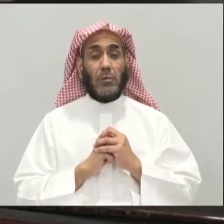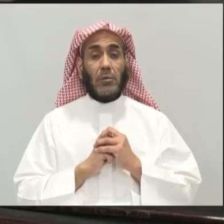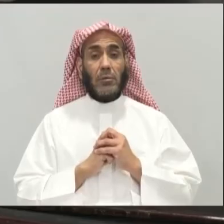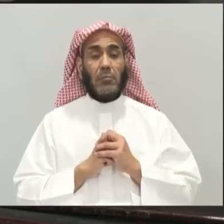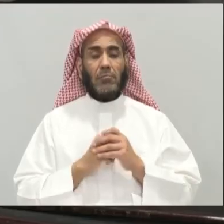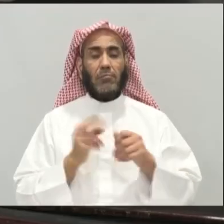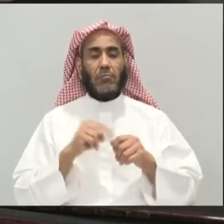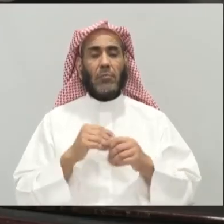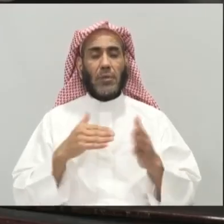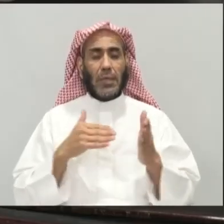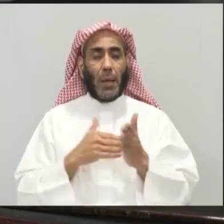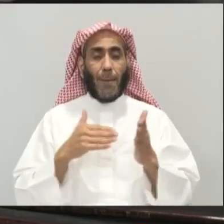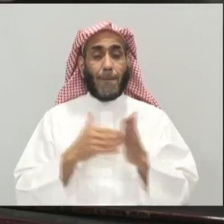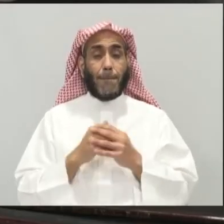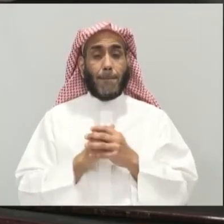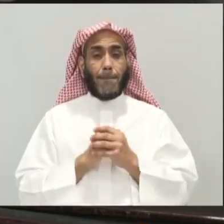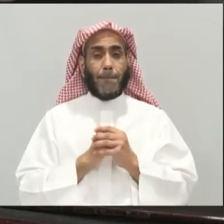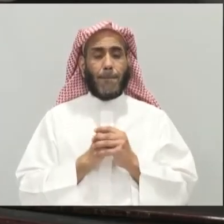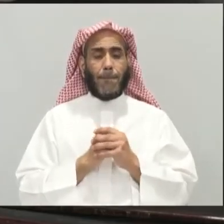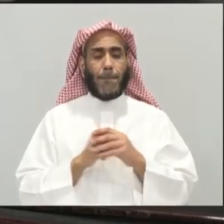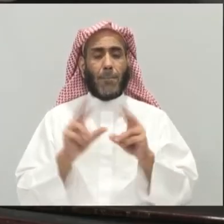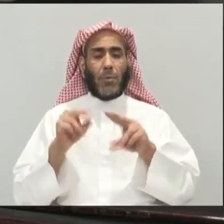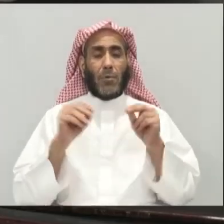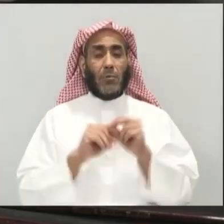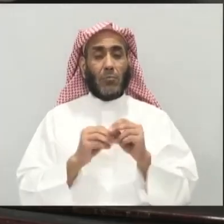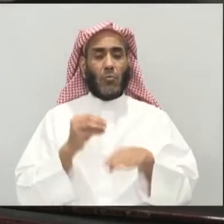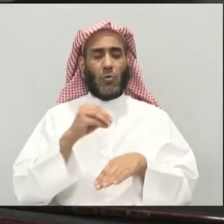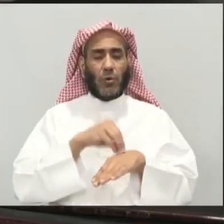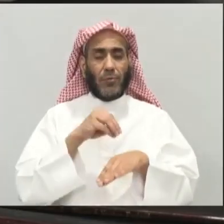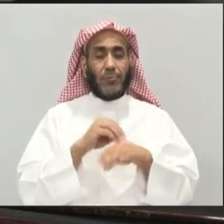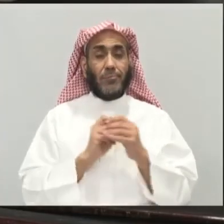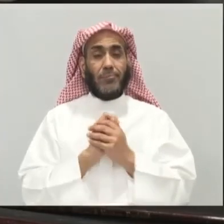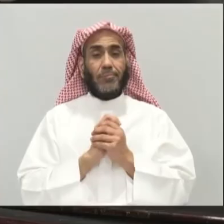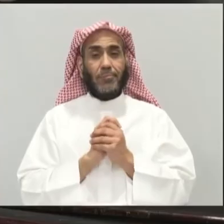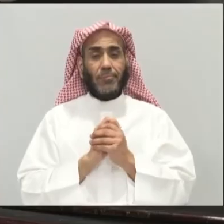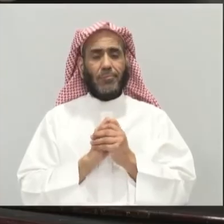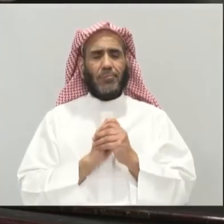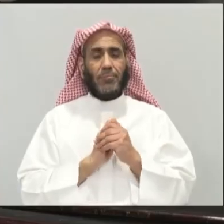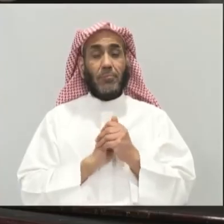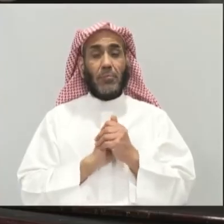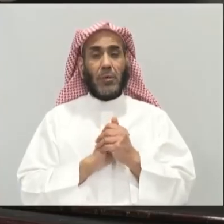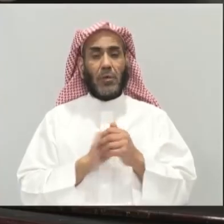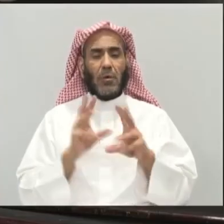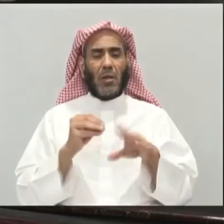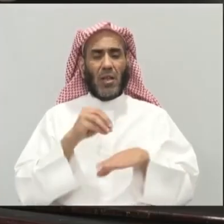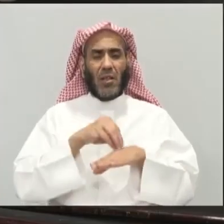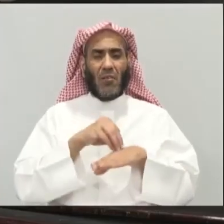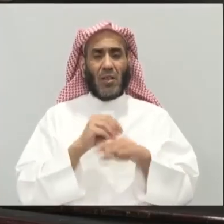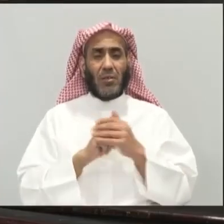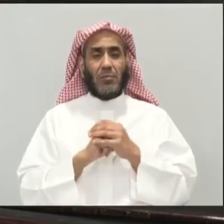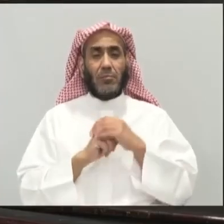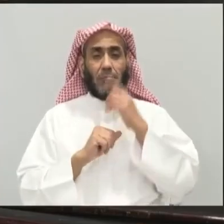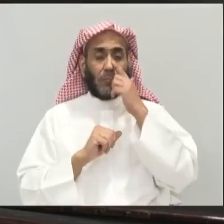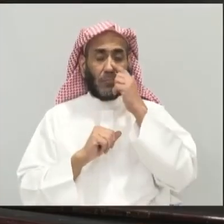ايضا منتهى ومتكرر ممكن اضيف بعض الاضافات